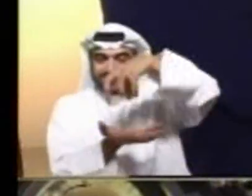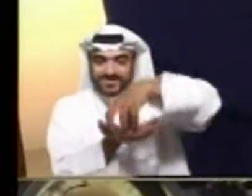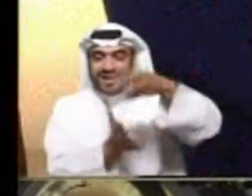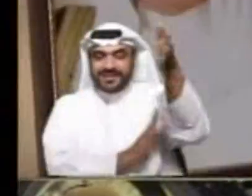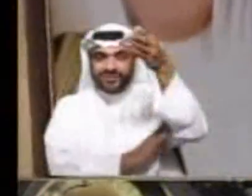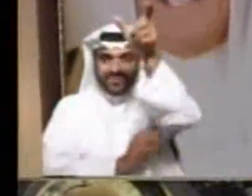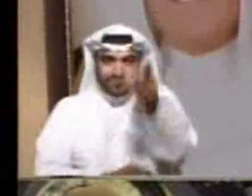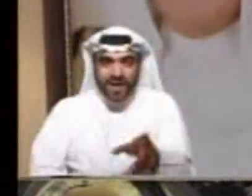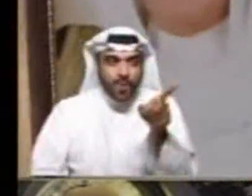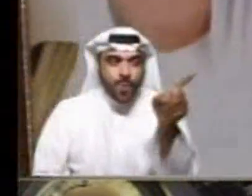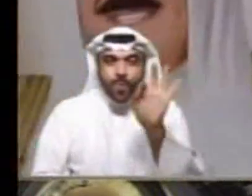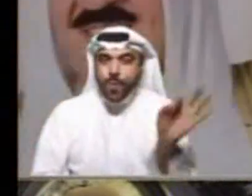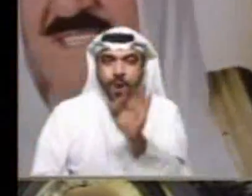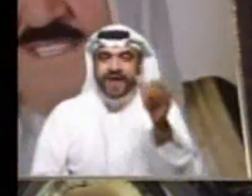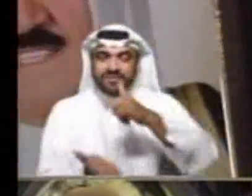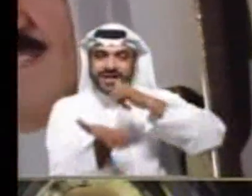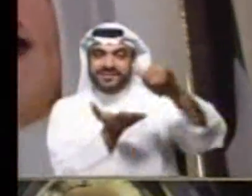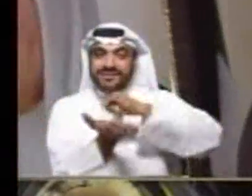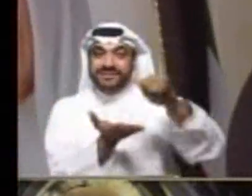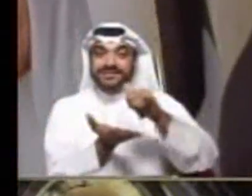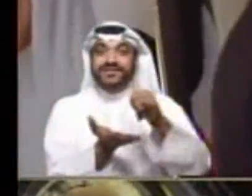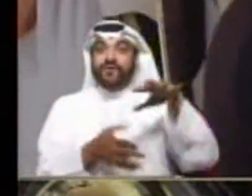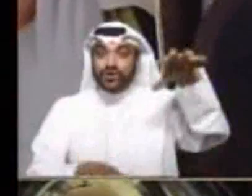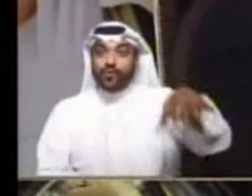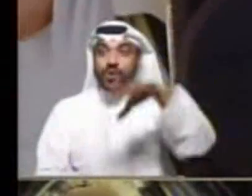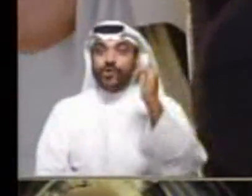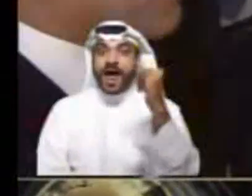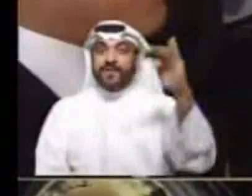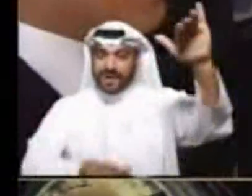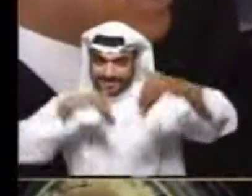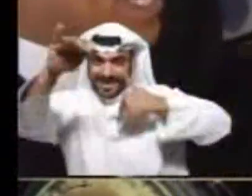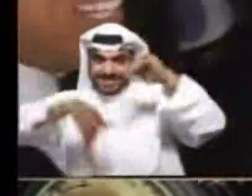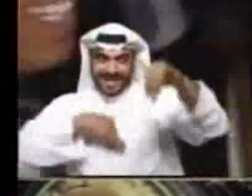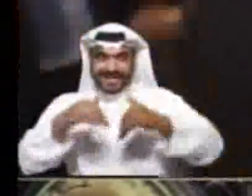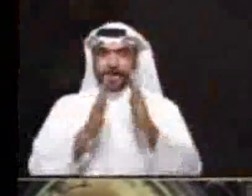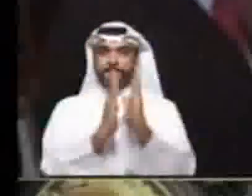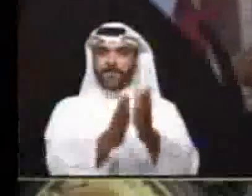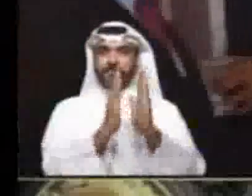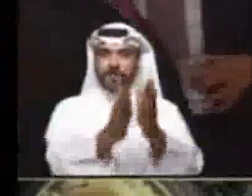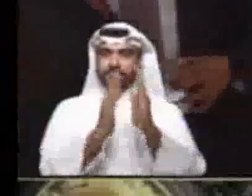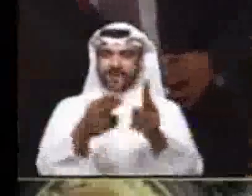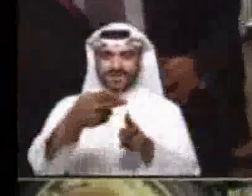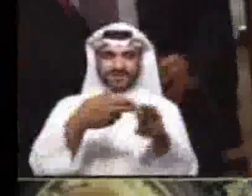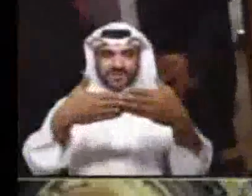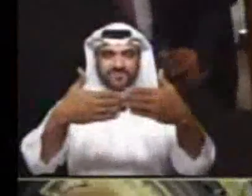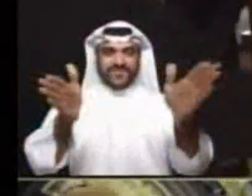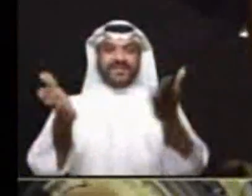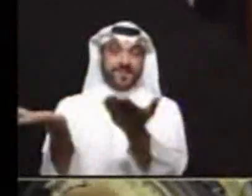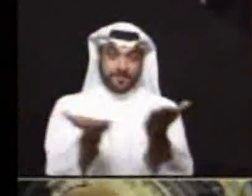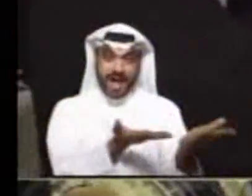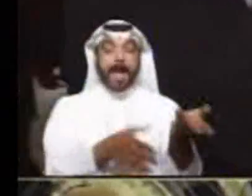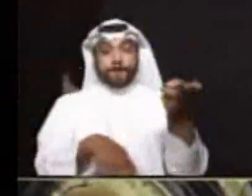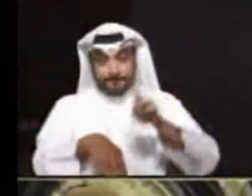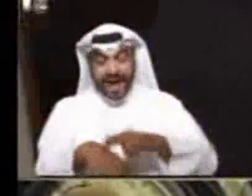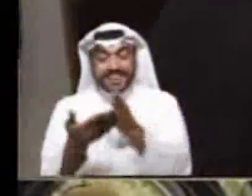مدينة نيويورك عددا من قناصل الدول العربية والإسلامية، وكذلك السفير منصور عياد العتيبي مندوب